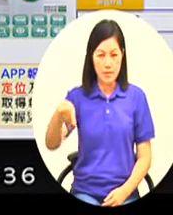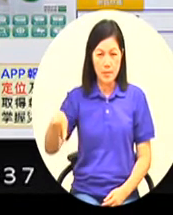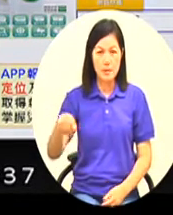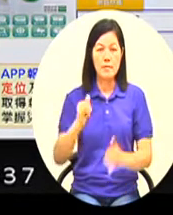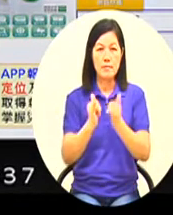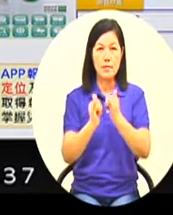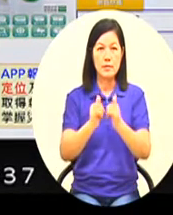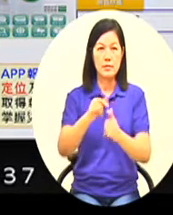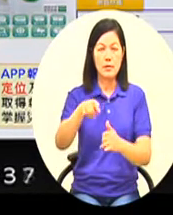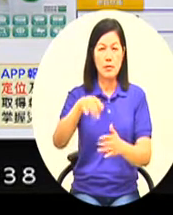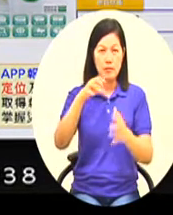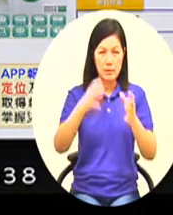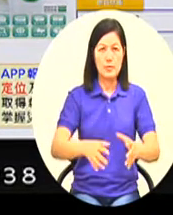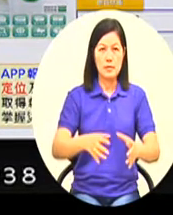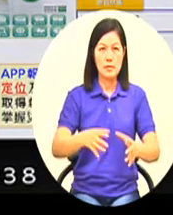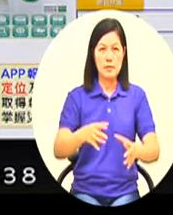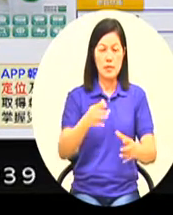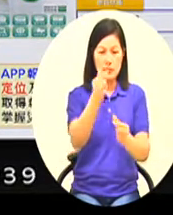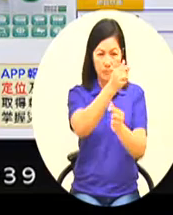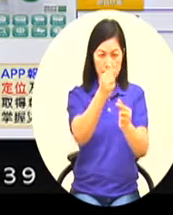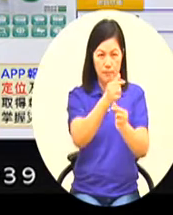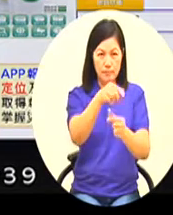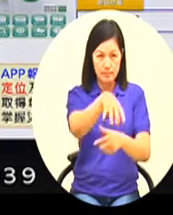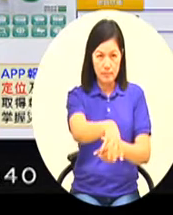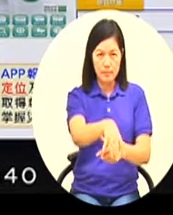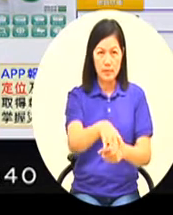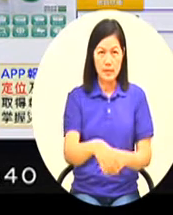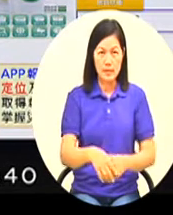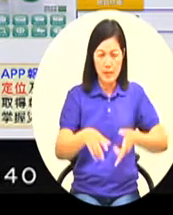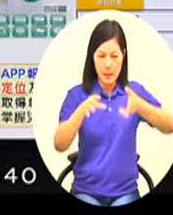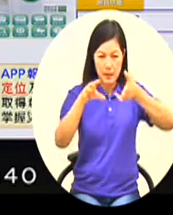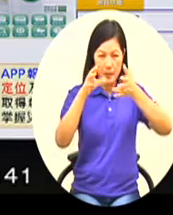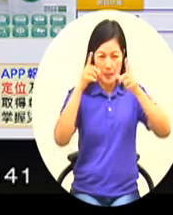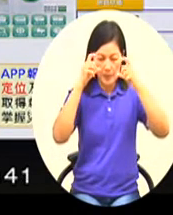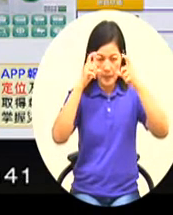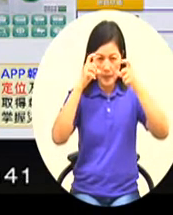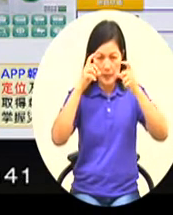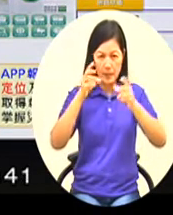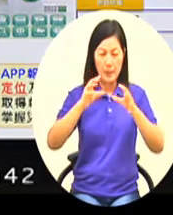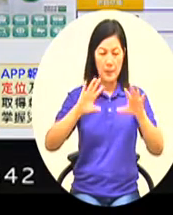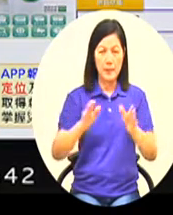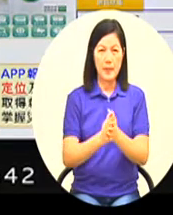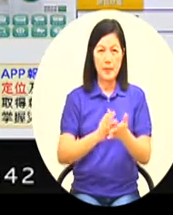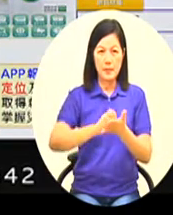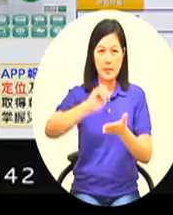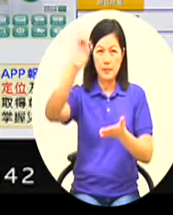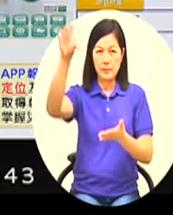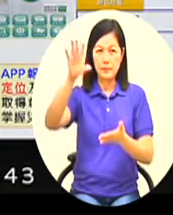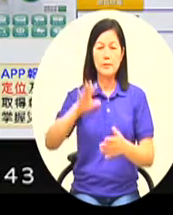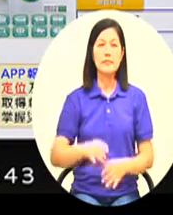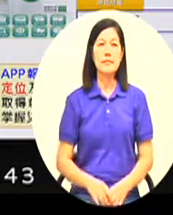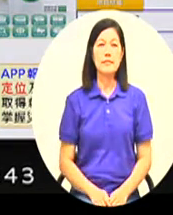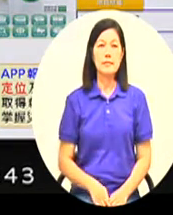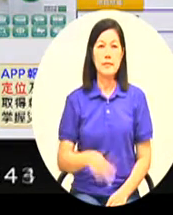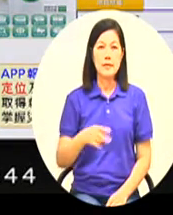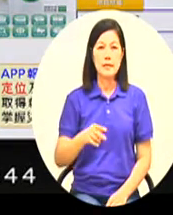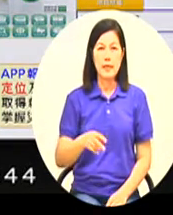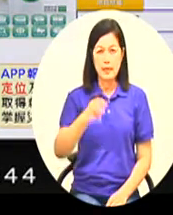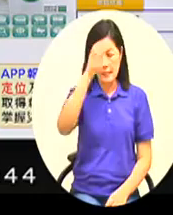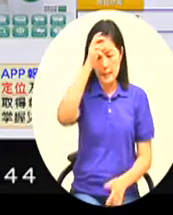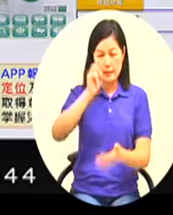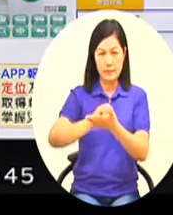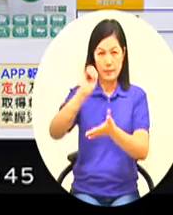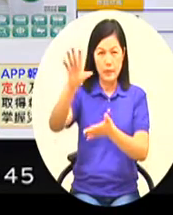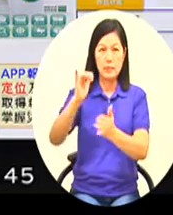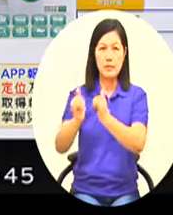案 GPS 坐标定位及现场拍照上传等功能，除可取得报案人精准位